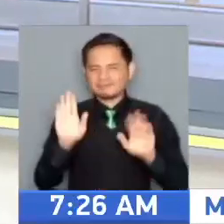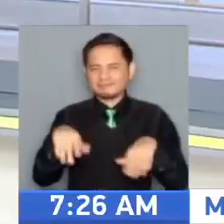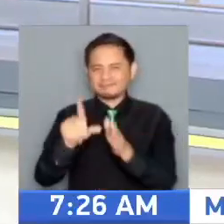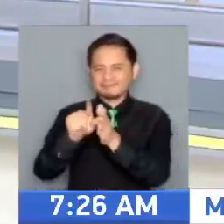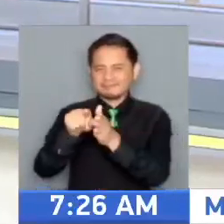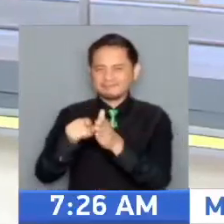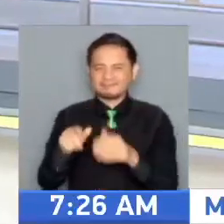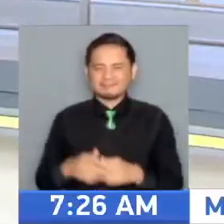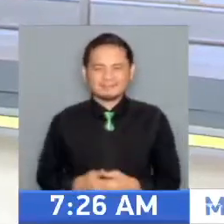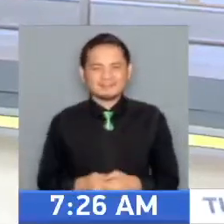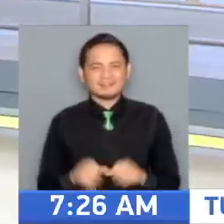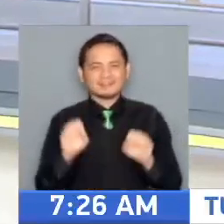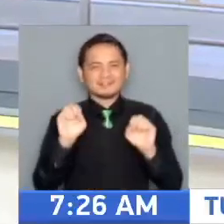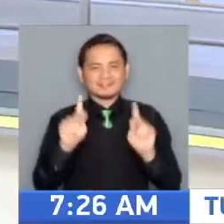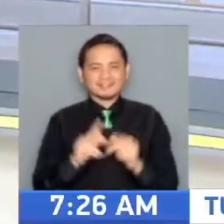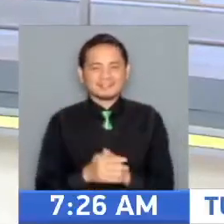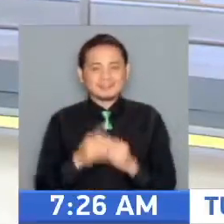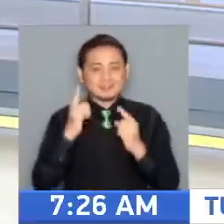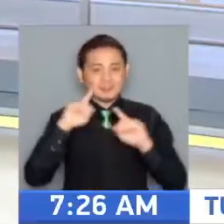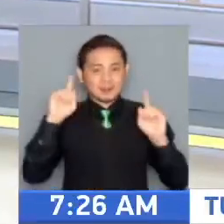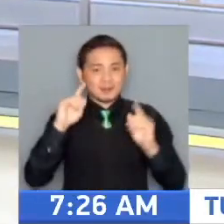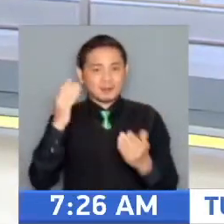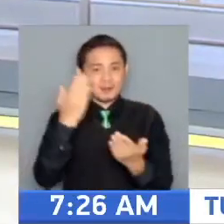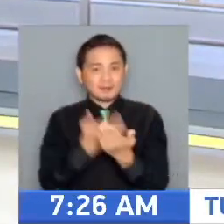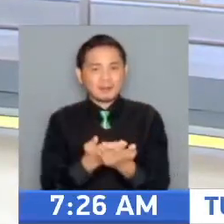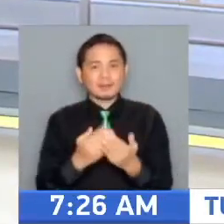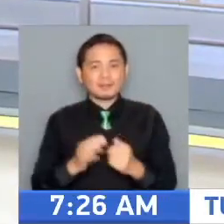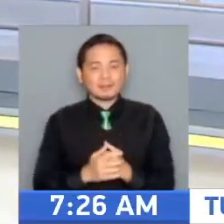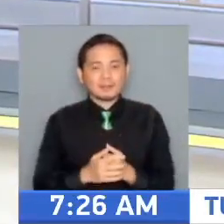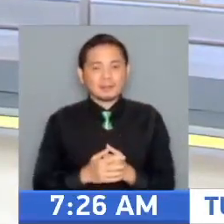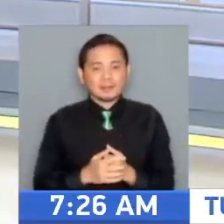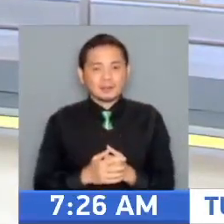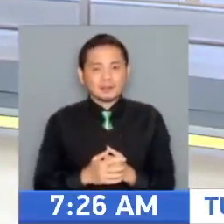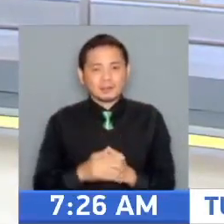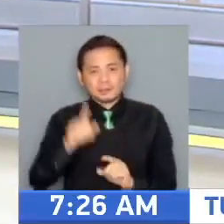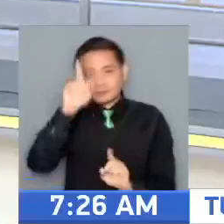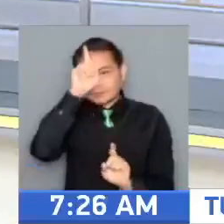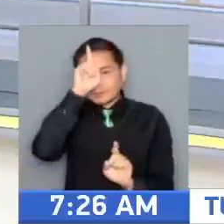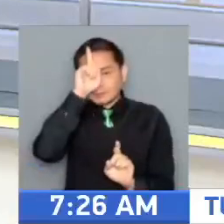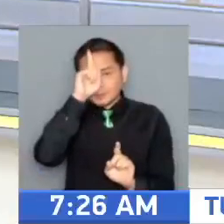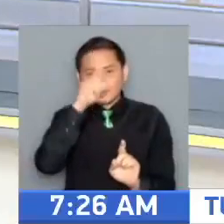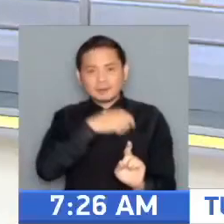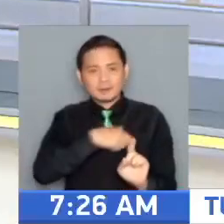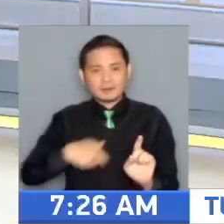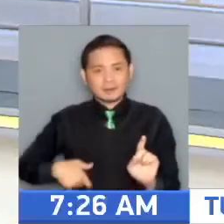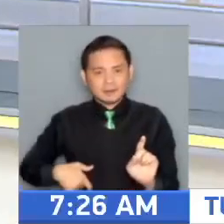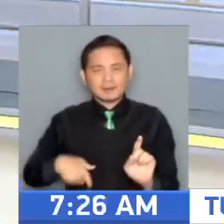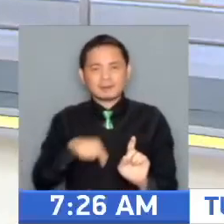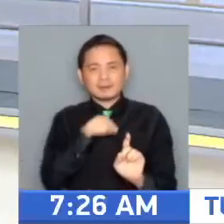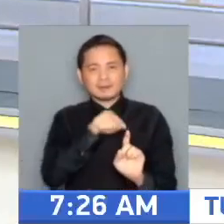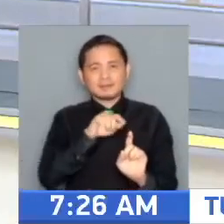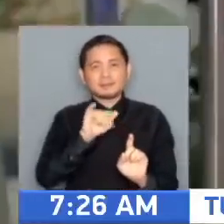Ito na ba, dumating na sa bansa ang German beauty queen na si Miss International 2022, Jasmine Selberg.